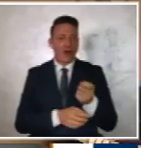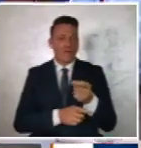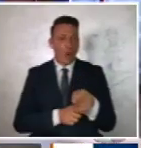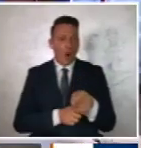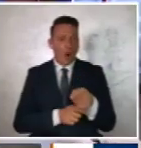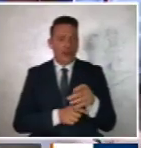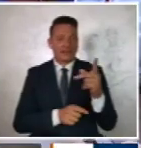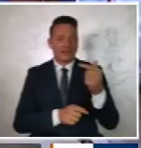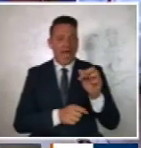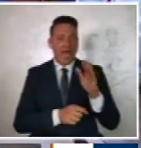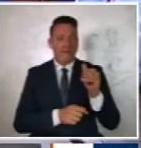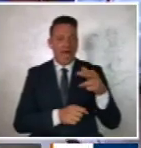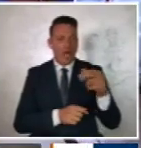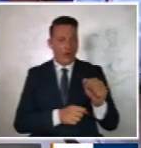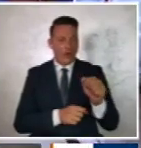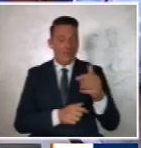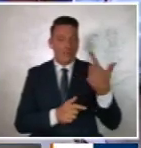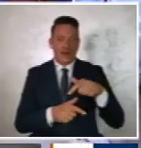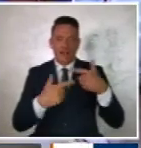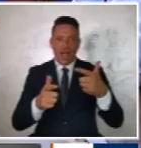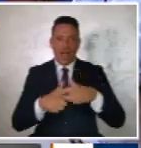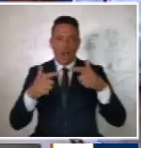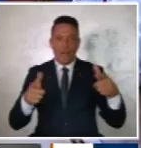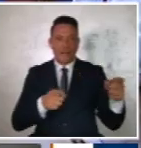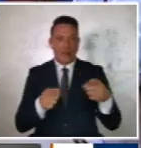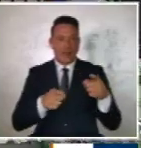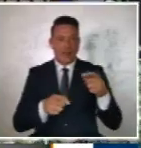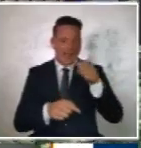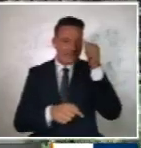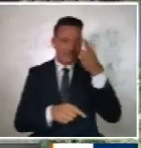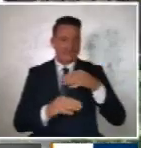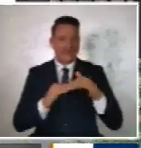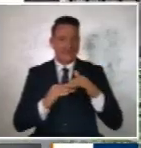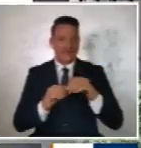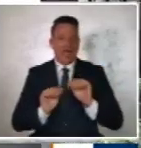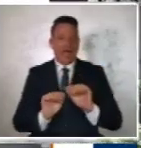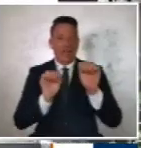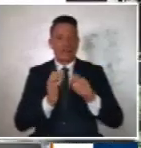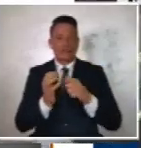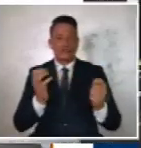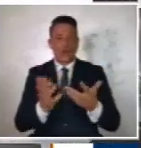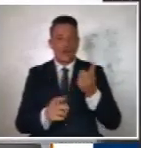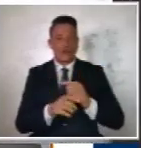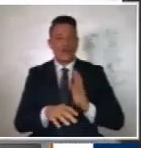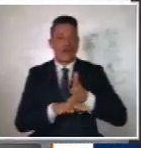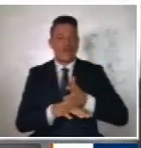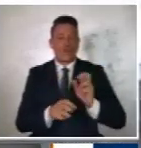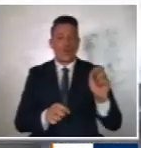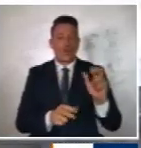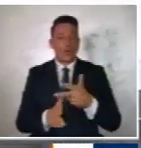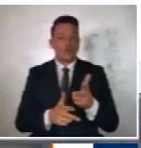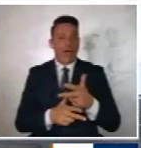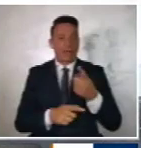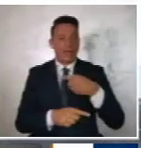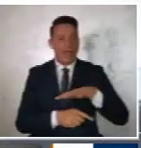Tafaro, per il potenziamento, durante il periodo estivo, dei servizi antincendio e di intervento tecnico urgente nelle aree